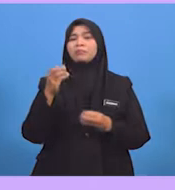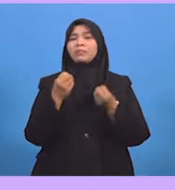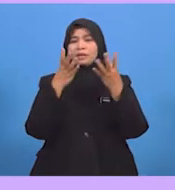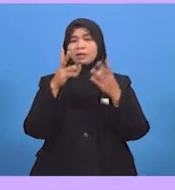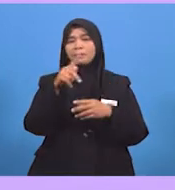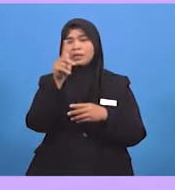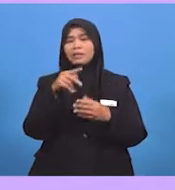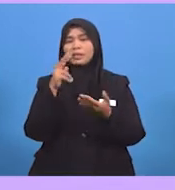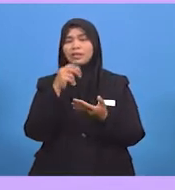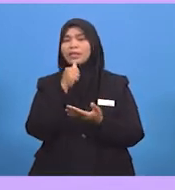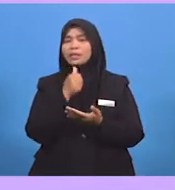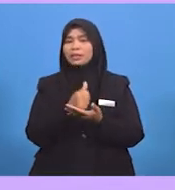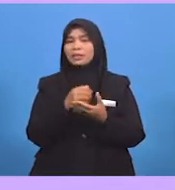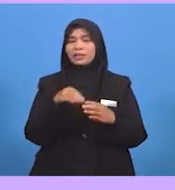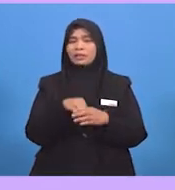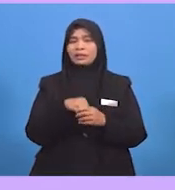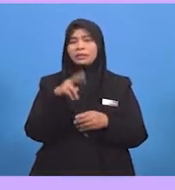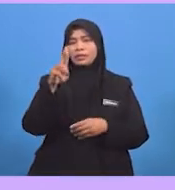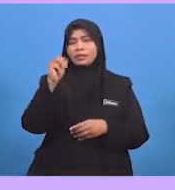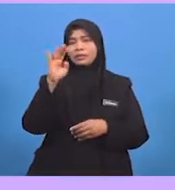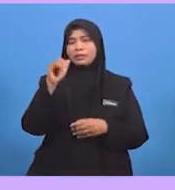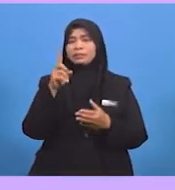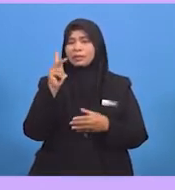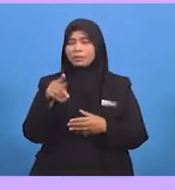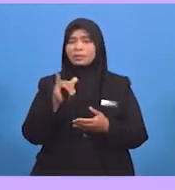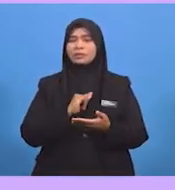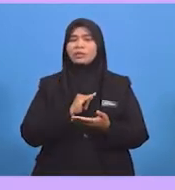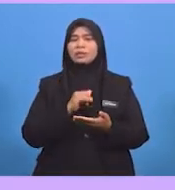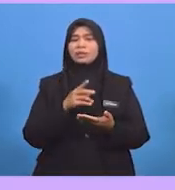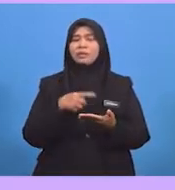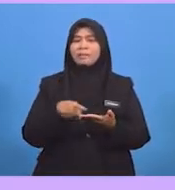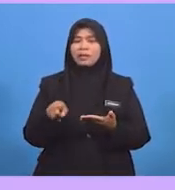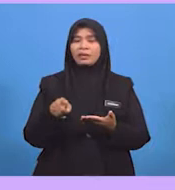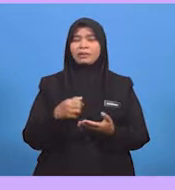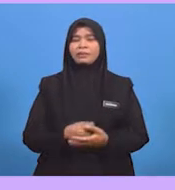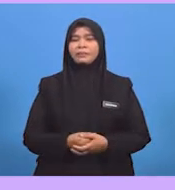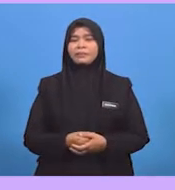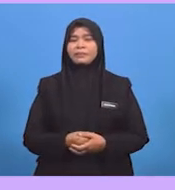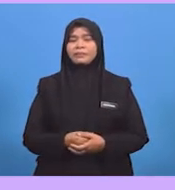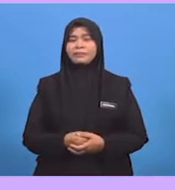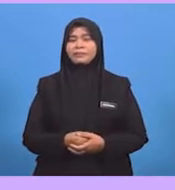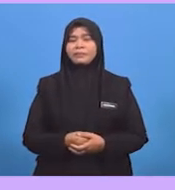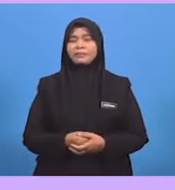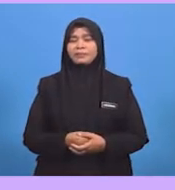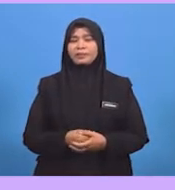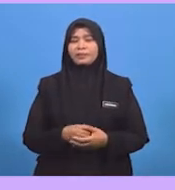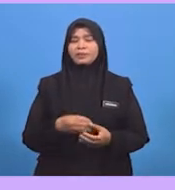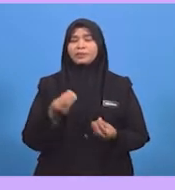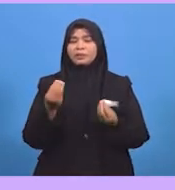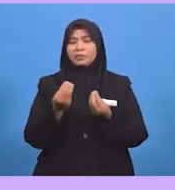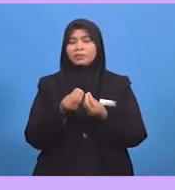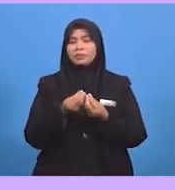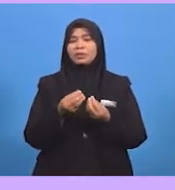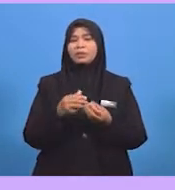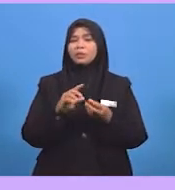dalam ringgit Malaysia yang perlu saya bayar kepada pengurus wang atau bank? Kadar